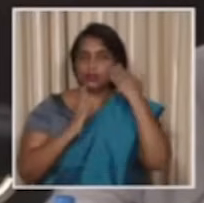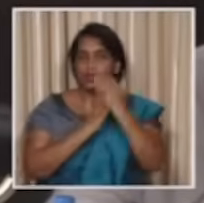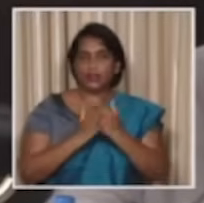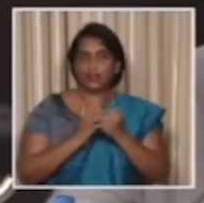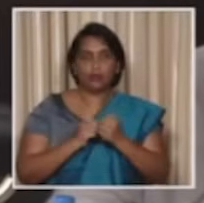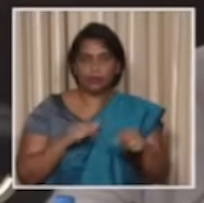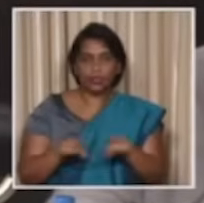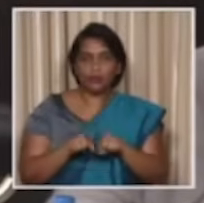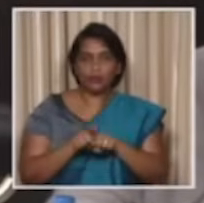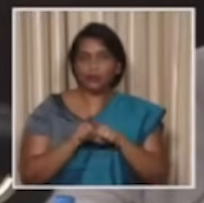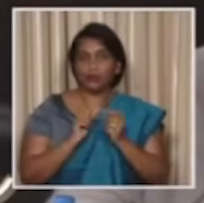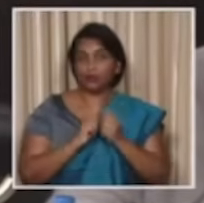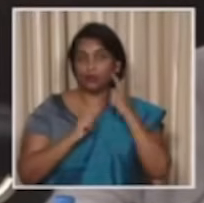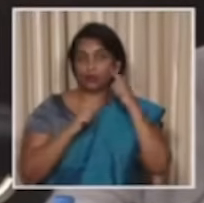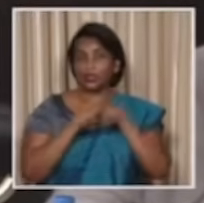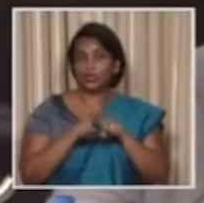වෙනවා